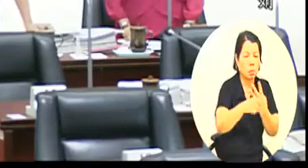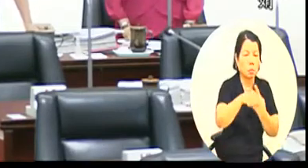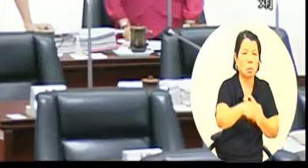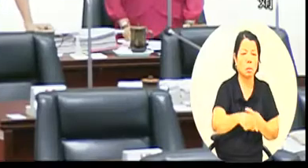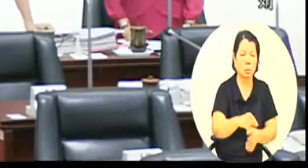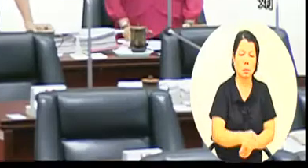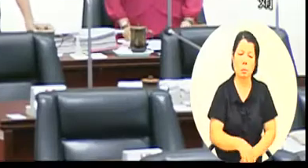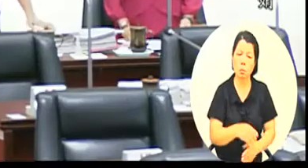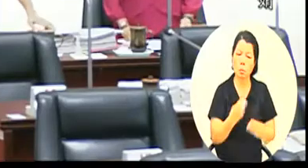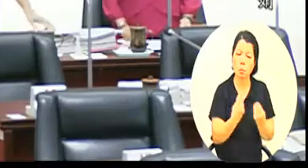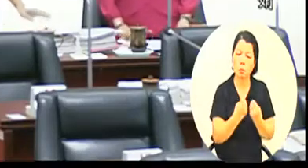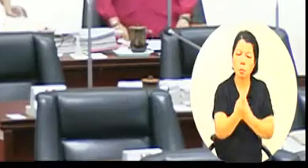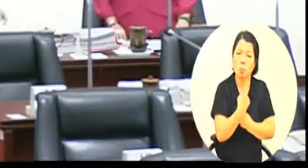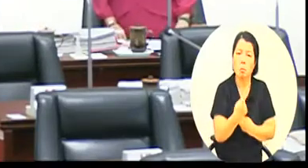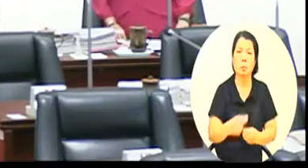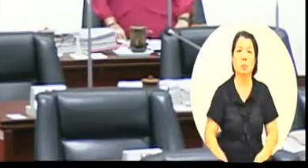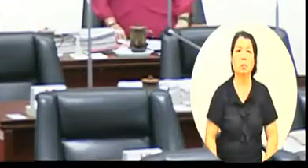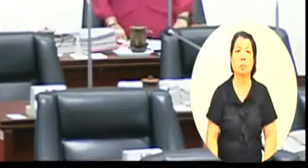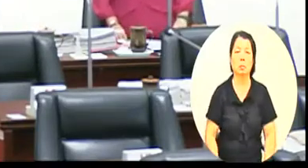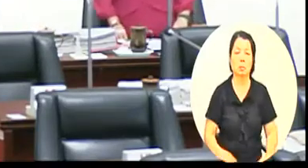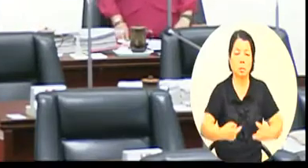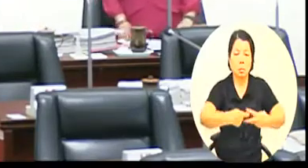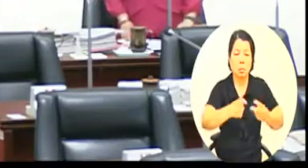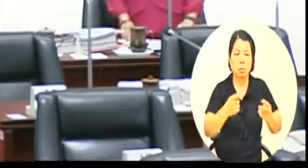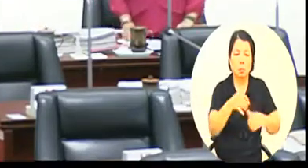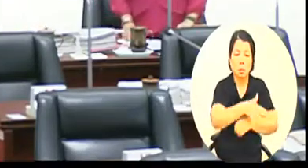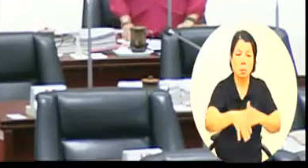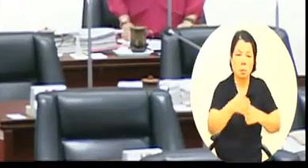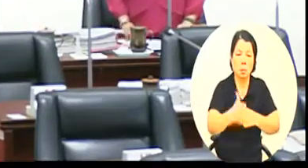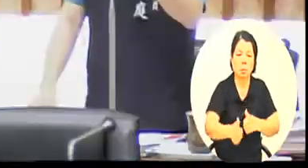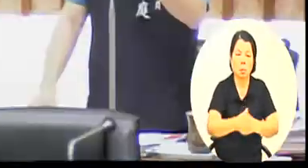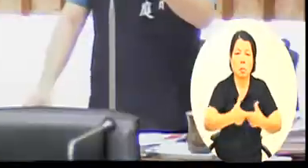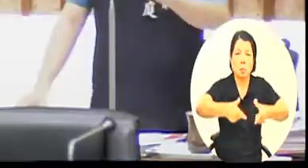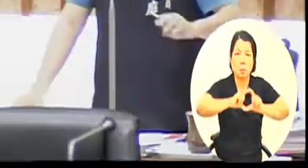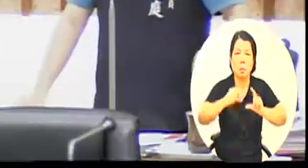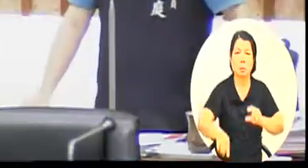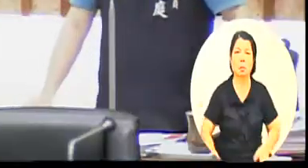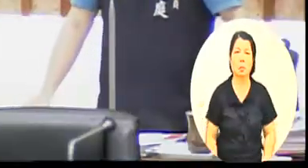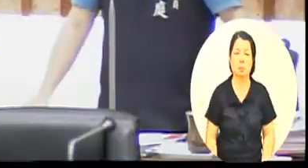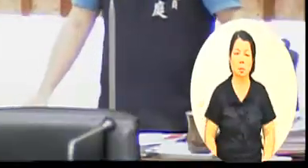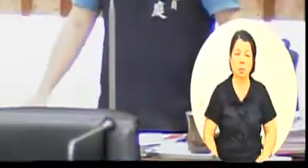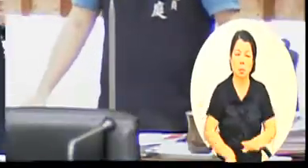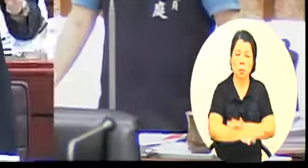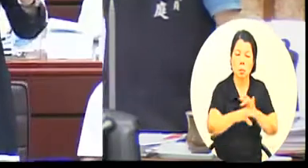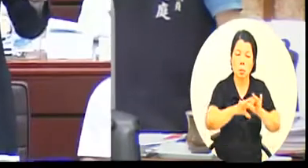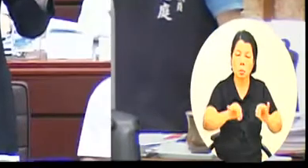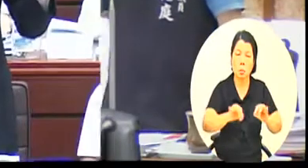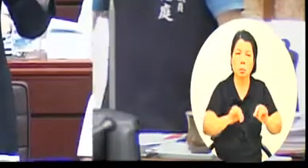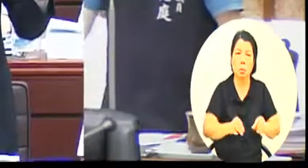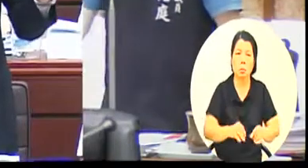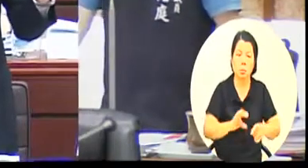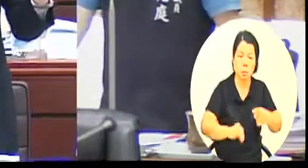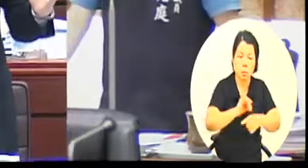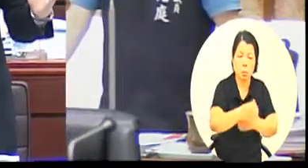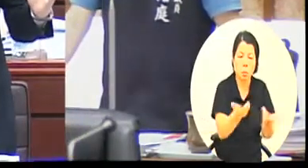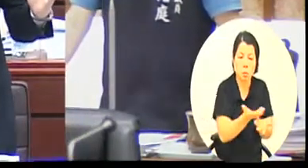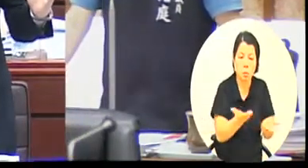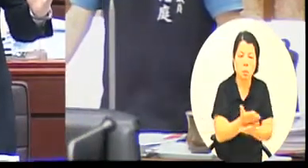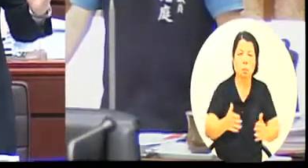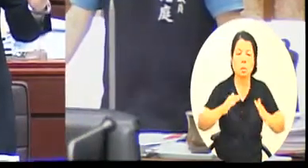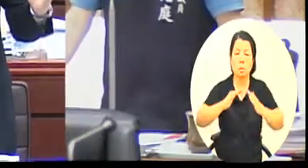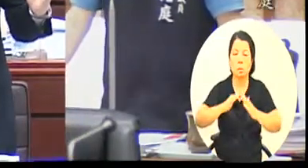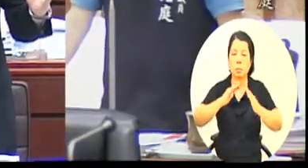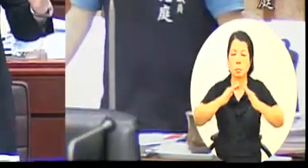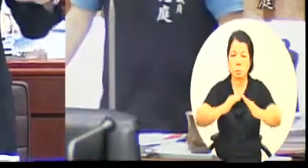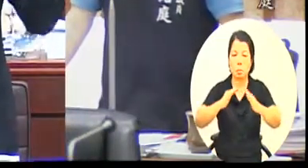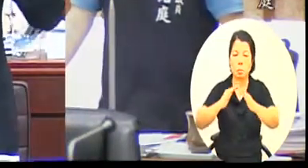率是怎么来的？ 李委员请答复。 好，谢谢主席，谢谢黄委员。容积率它的换算方式是因为每个都市计划区它